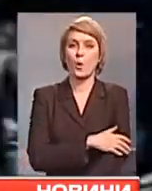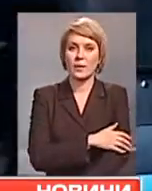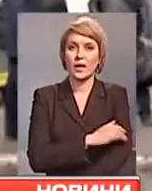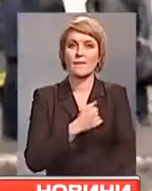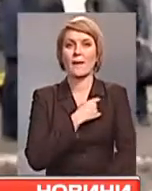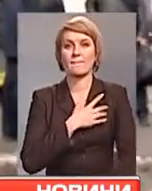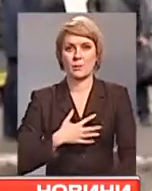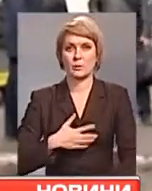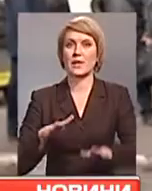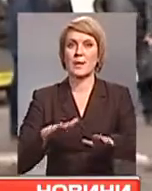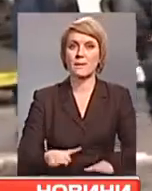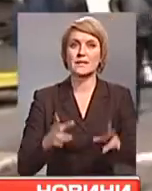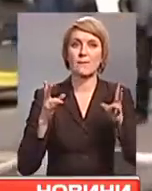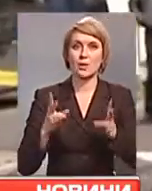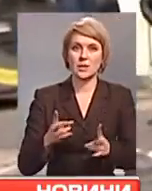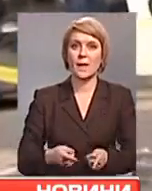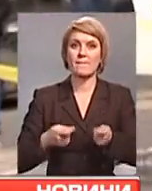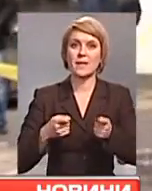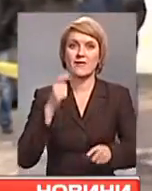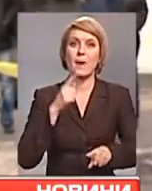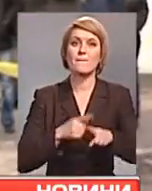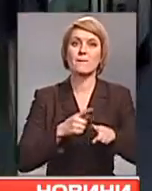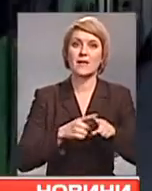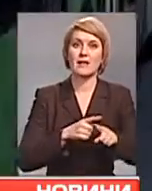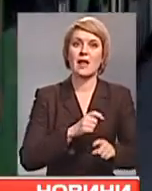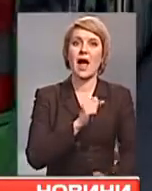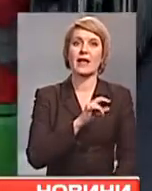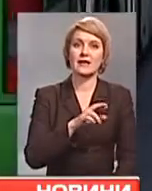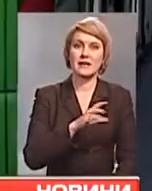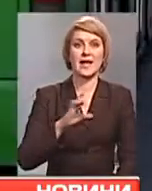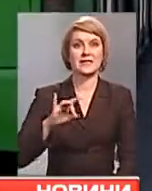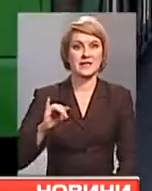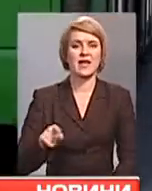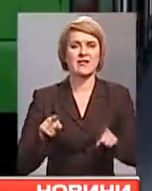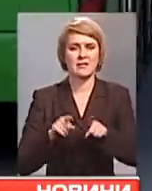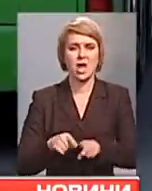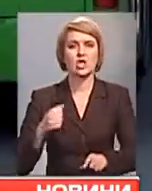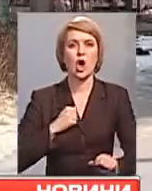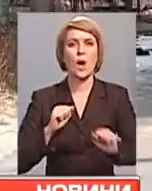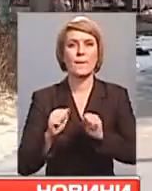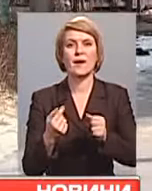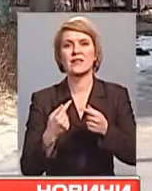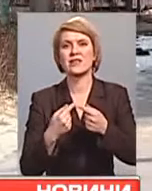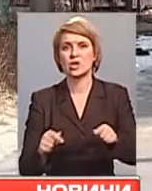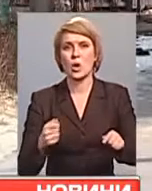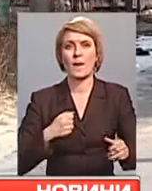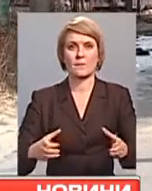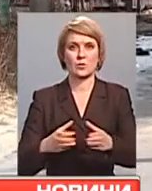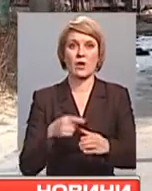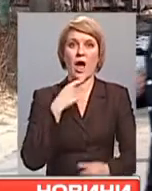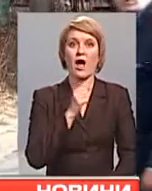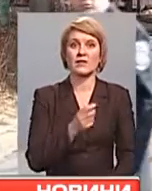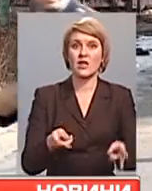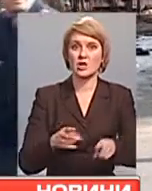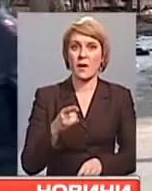рідний брат Андрія Сергій, теж комбат, але іншого підрозділу. Каже, брат живе неподалік. Машину залишає на парковці без охорони, тож підкласти